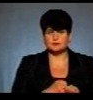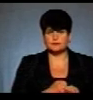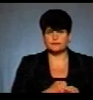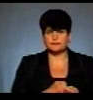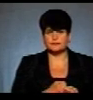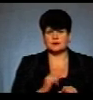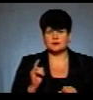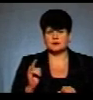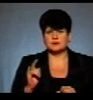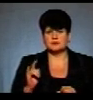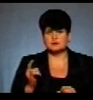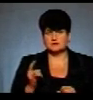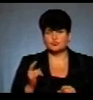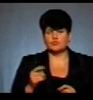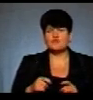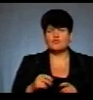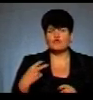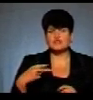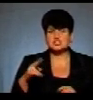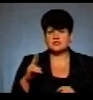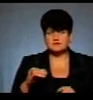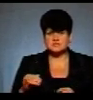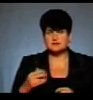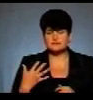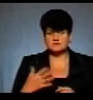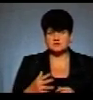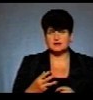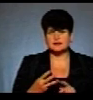особою у Вишнівці. Це два роки назад, вже третій рік.